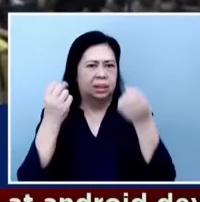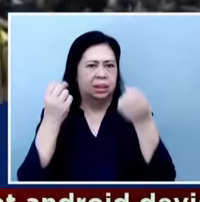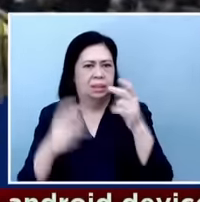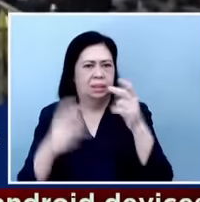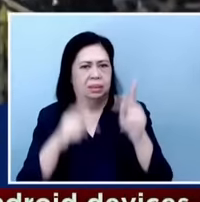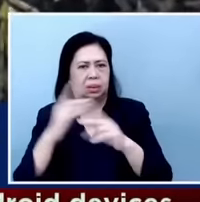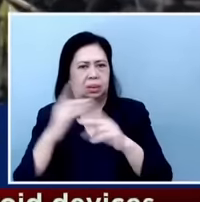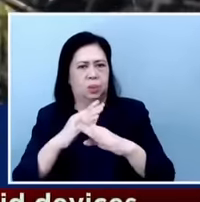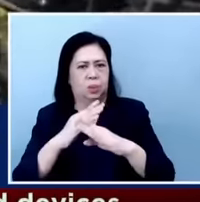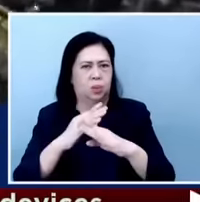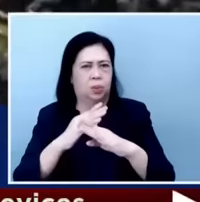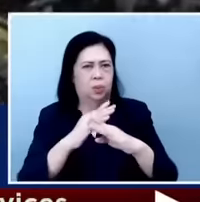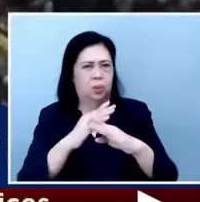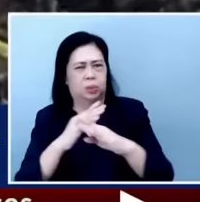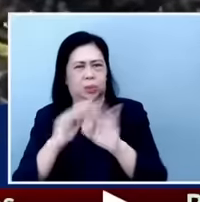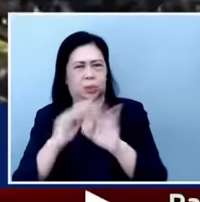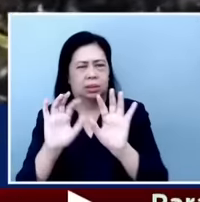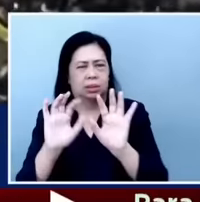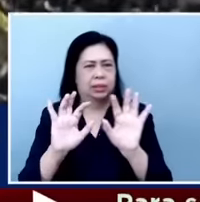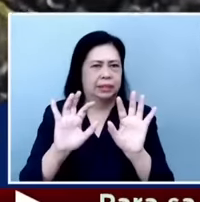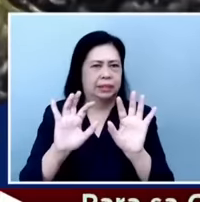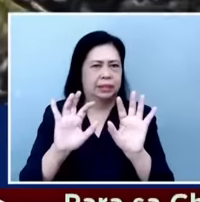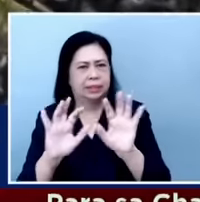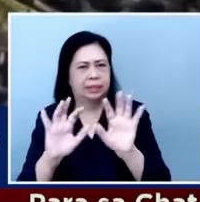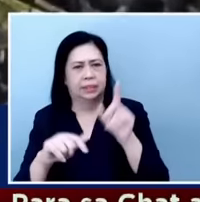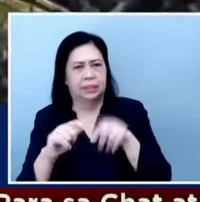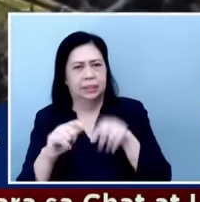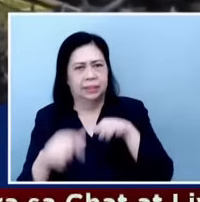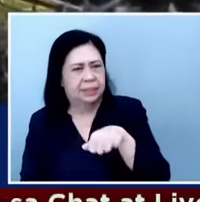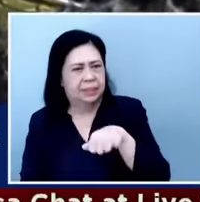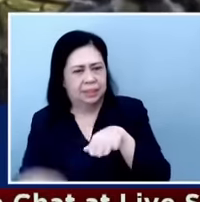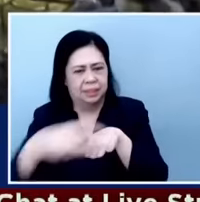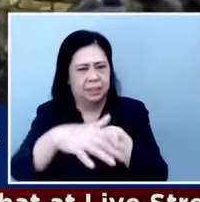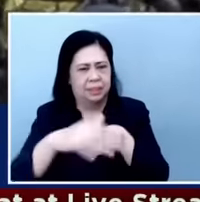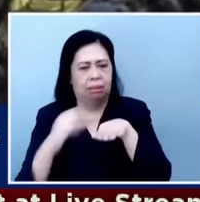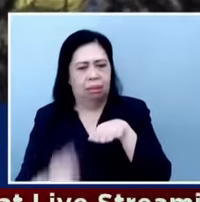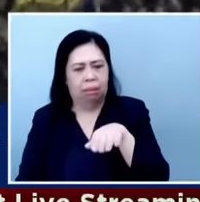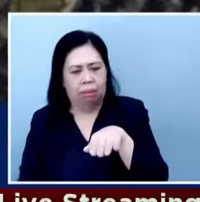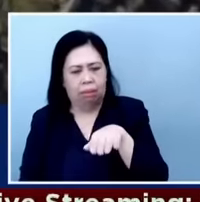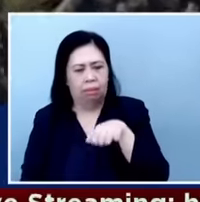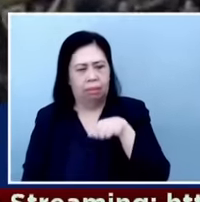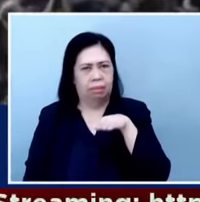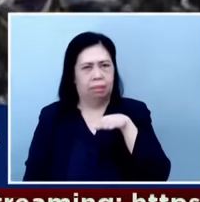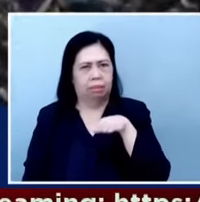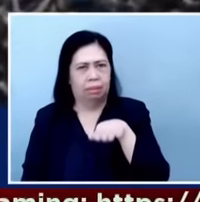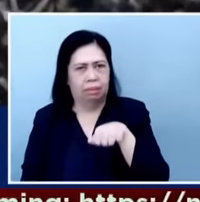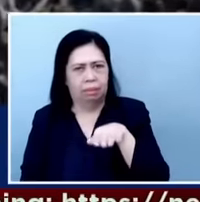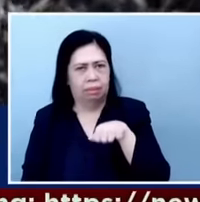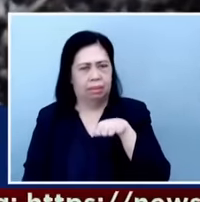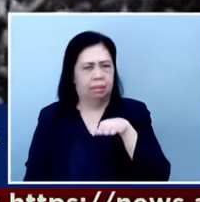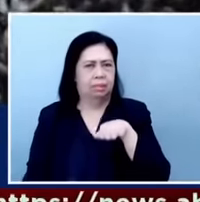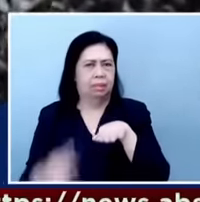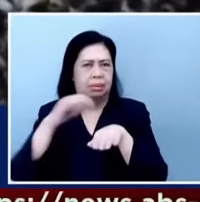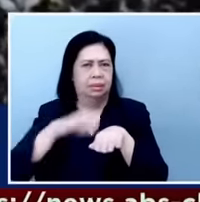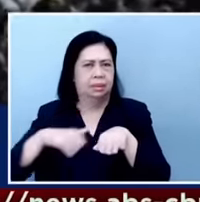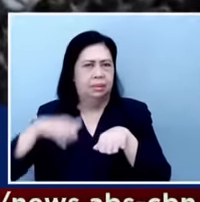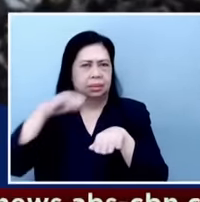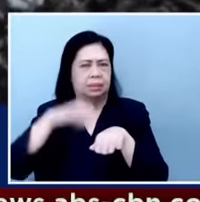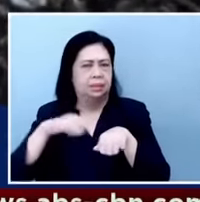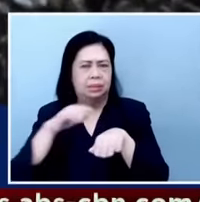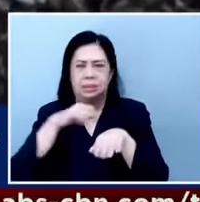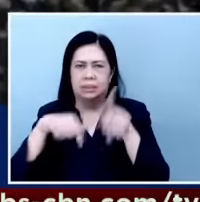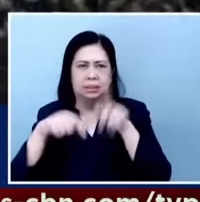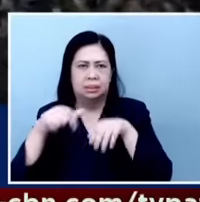tao kaya hindi makalakad ang andas. Ayan, atras abante ang andas. Kaya hindi po